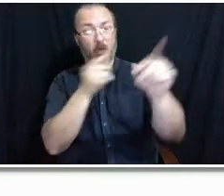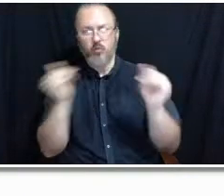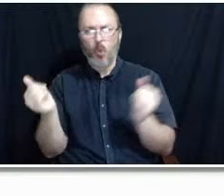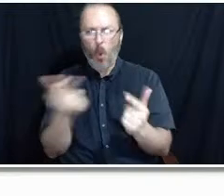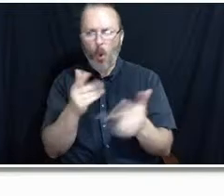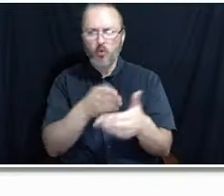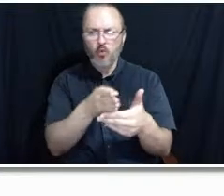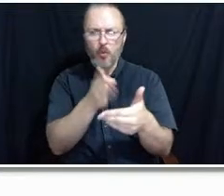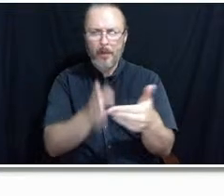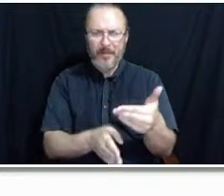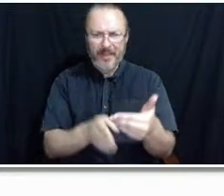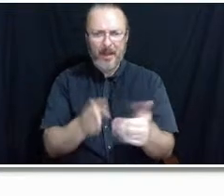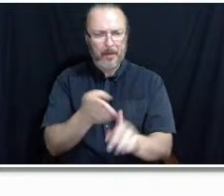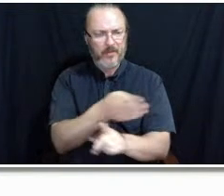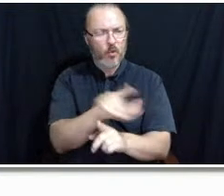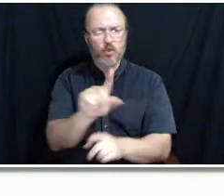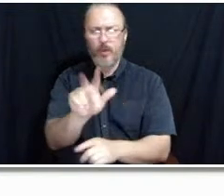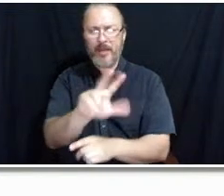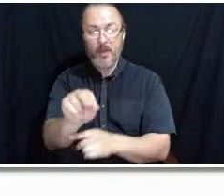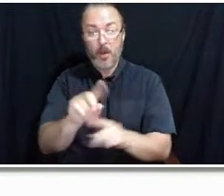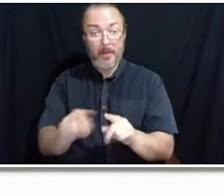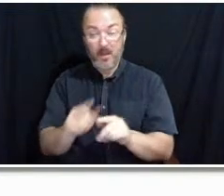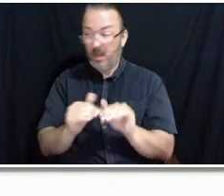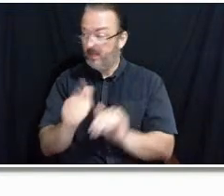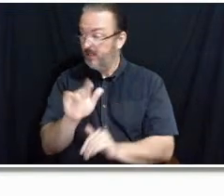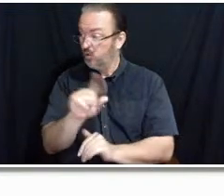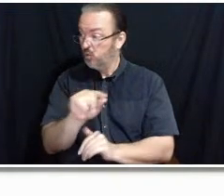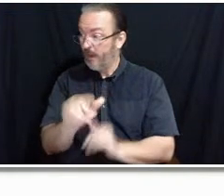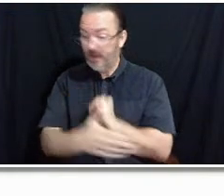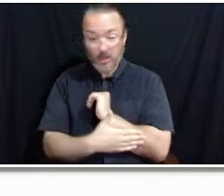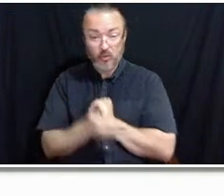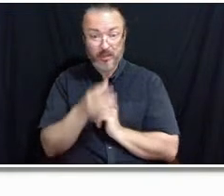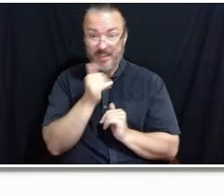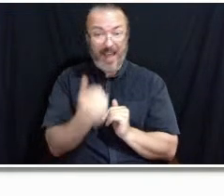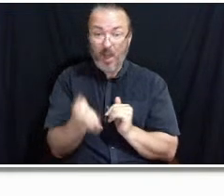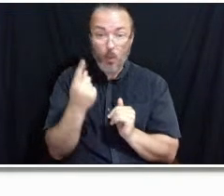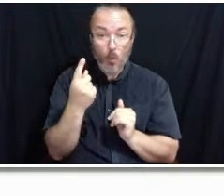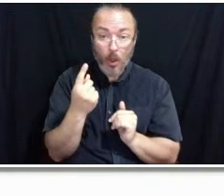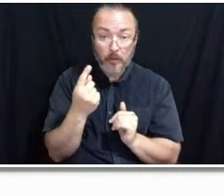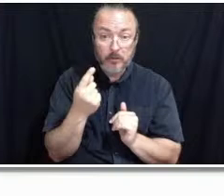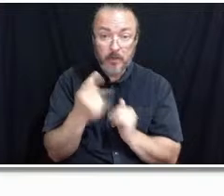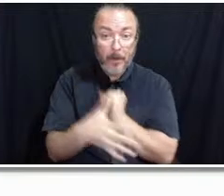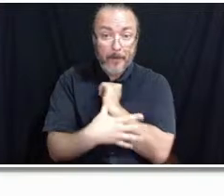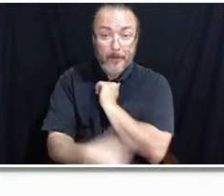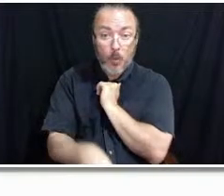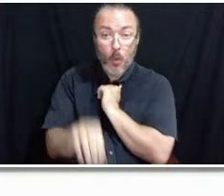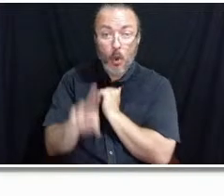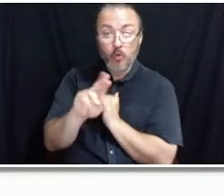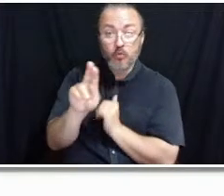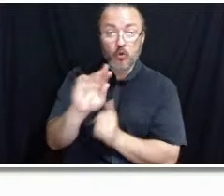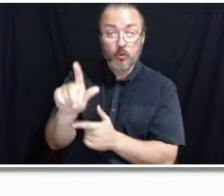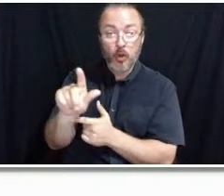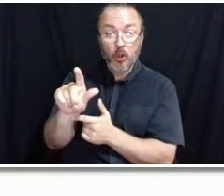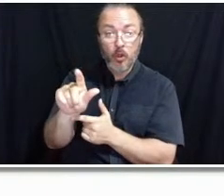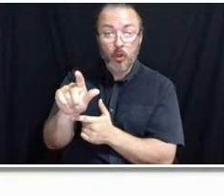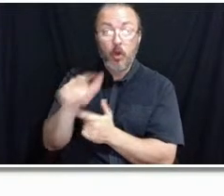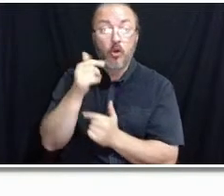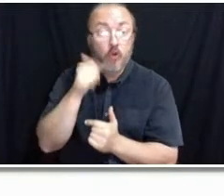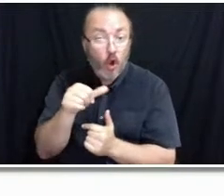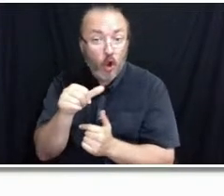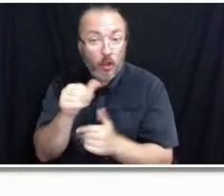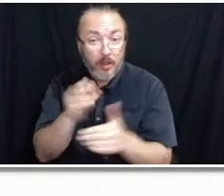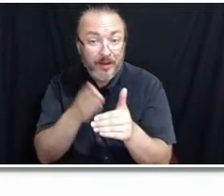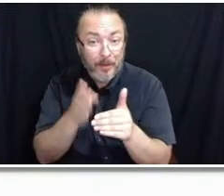secondaire d'ici à 2030, mais dans au moins 20 pays, le rapport a constaté qu'aucune jeune fille ou femme rurale n'achevait l'école